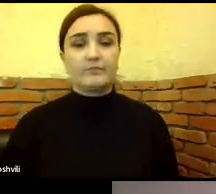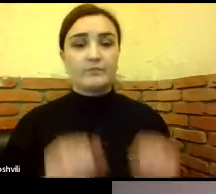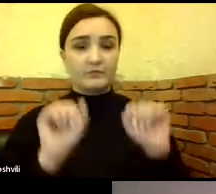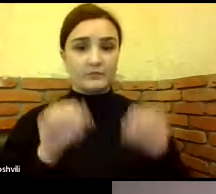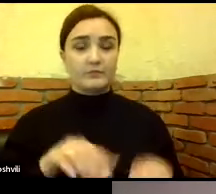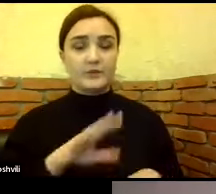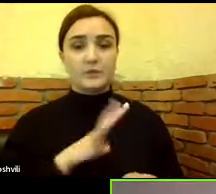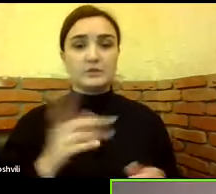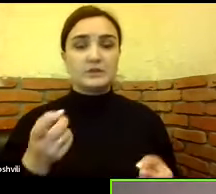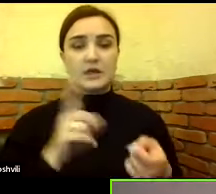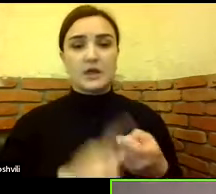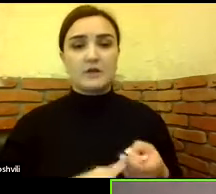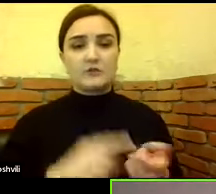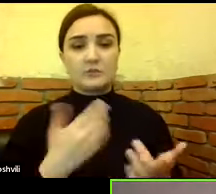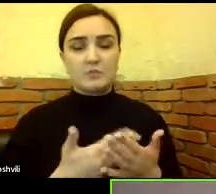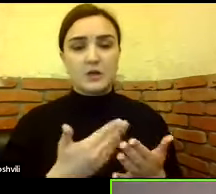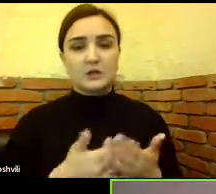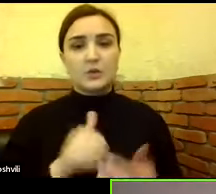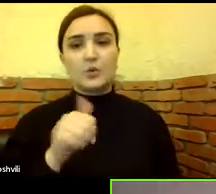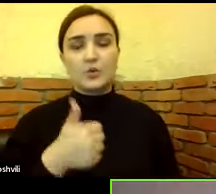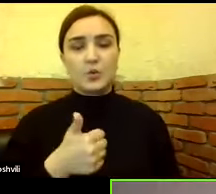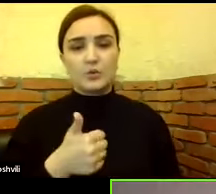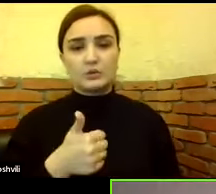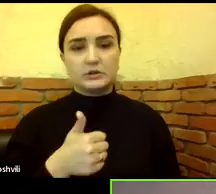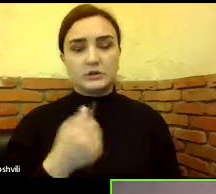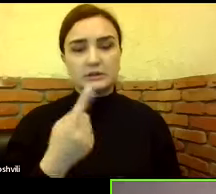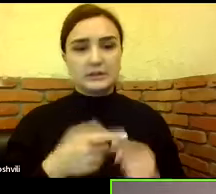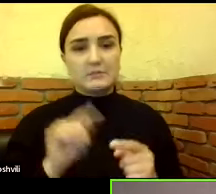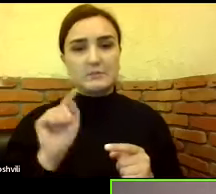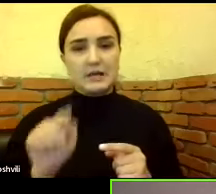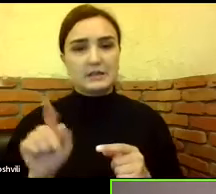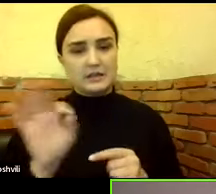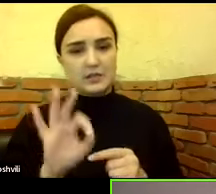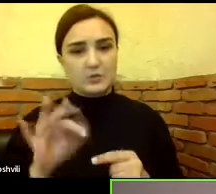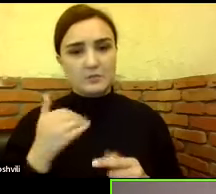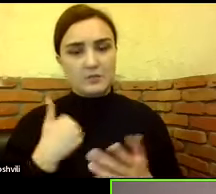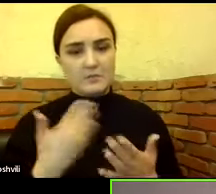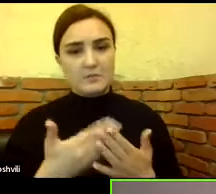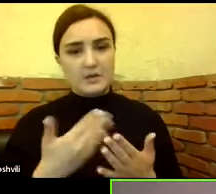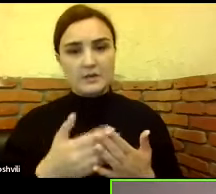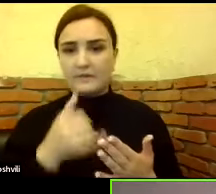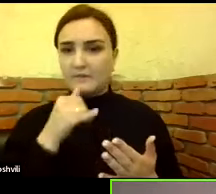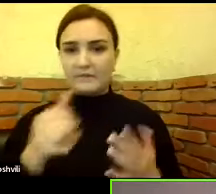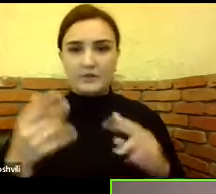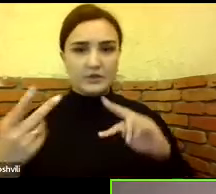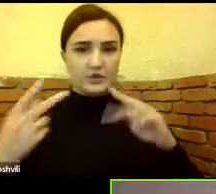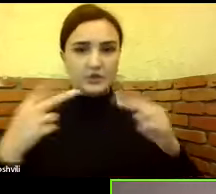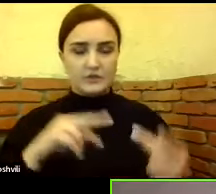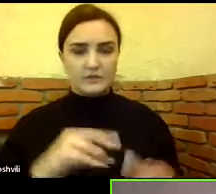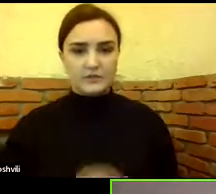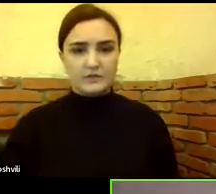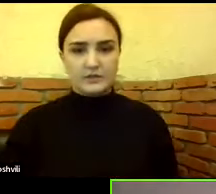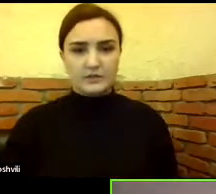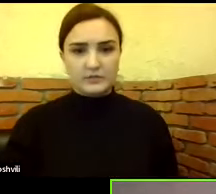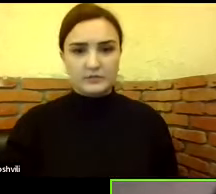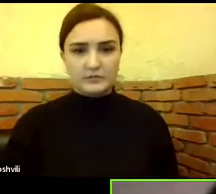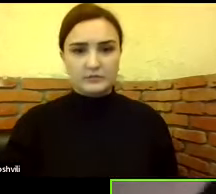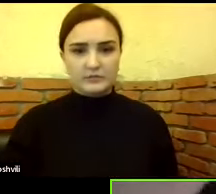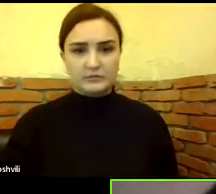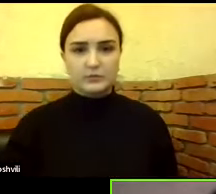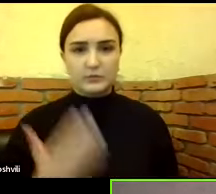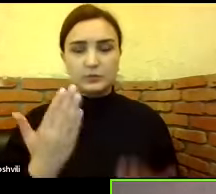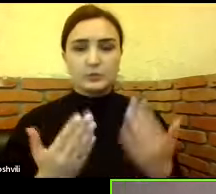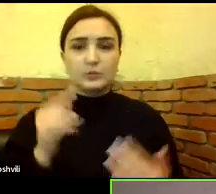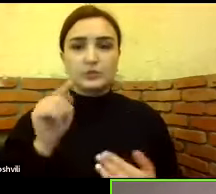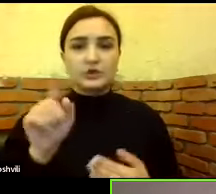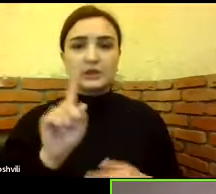ვიცი დაკავშირებული მაგალითად როგორც იმასთან, რომ მე მაგალითად ვერ შევცვლი თუ შენ რაღაც გტკივა